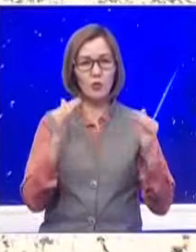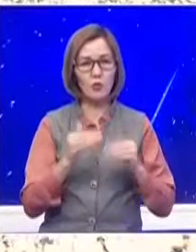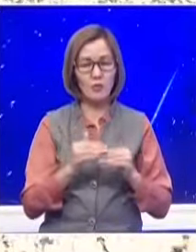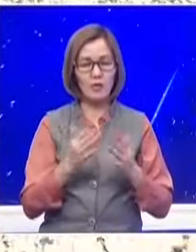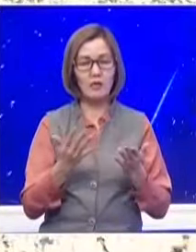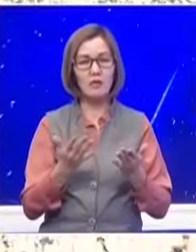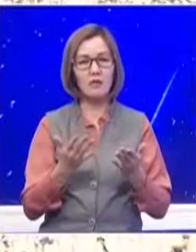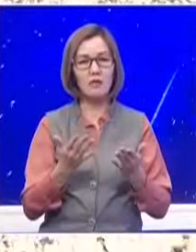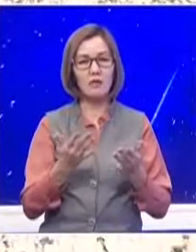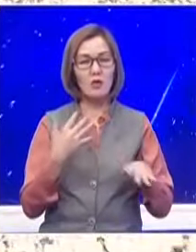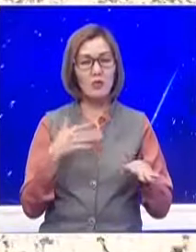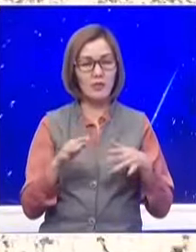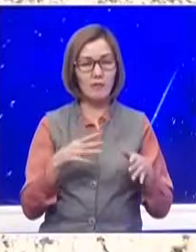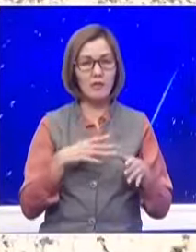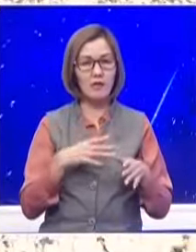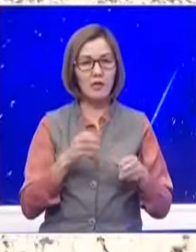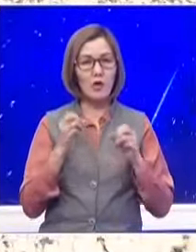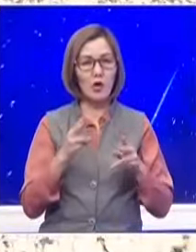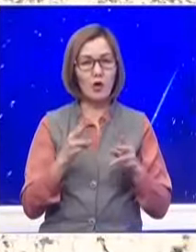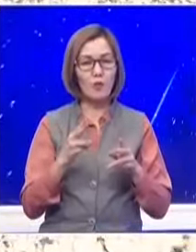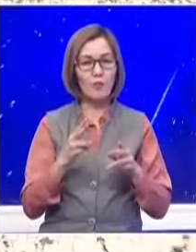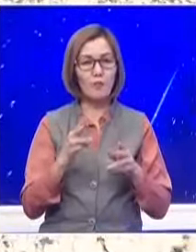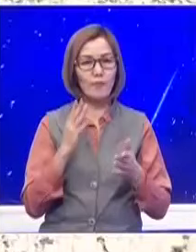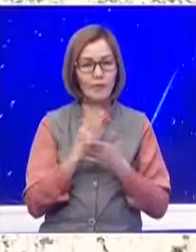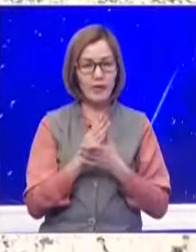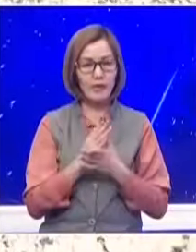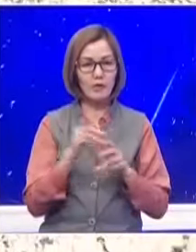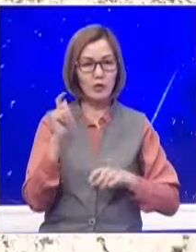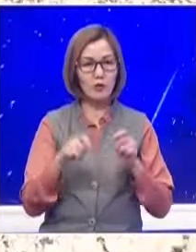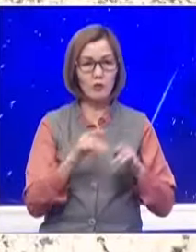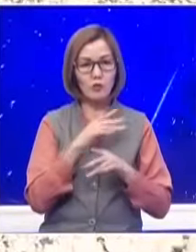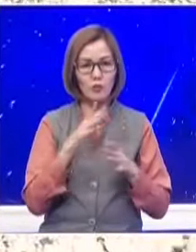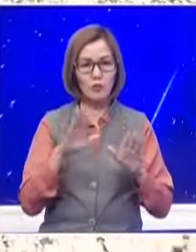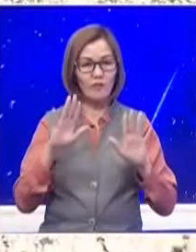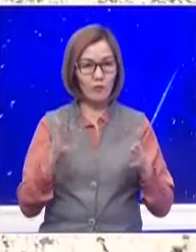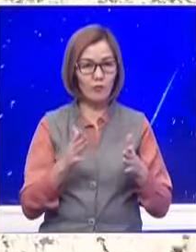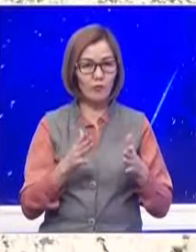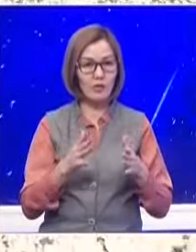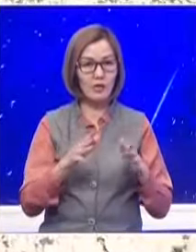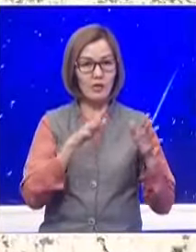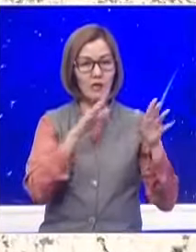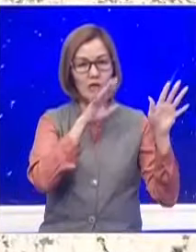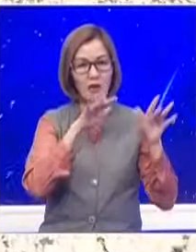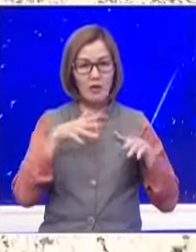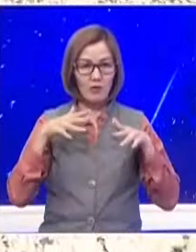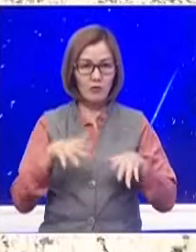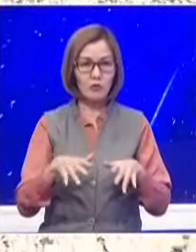тұр. Бірақ та қауіп сақталады. Жауын шашын мөлшері көп түскен жағдайда қар көшкіні қаупі